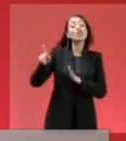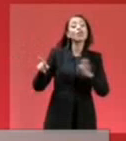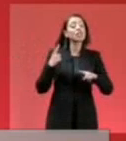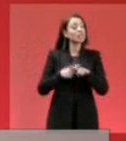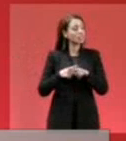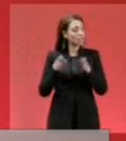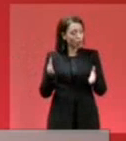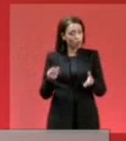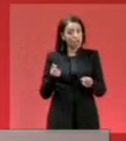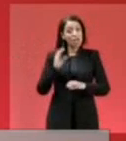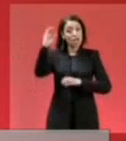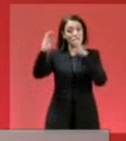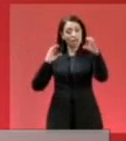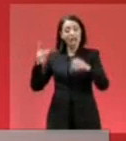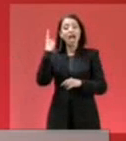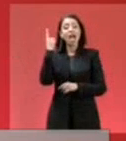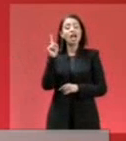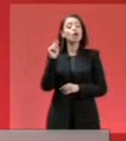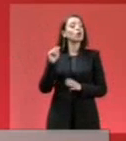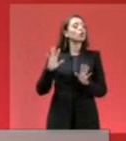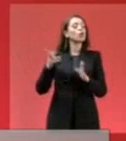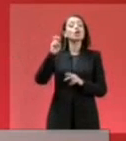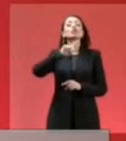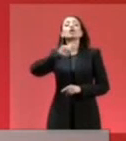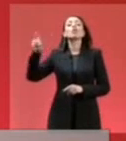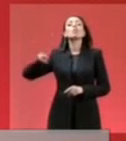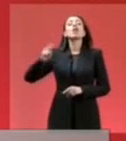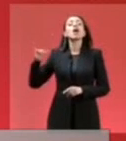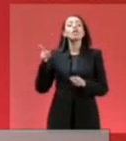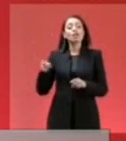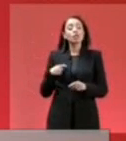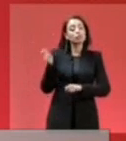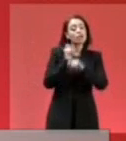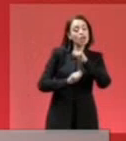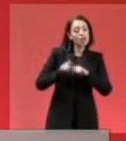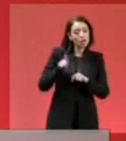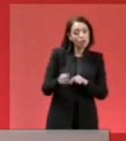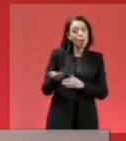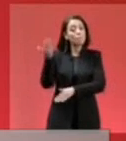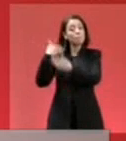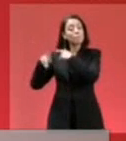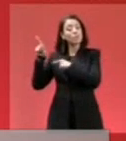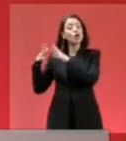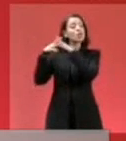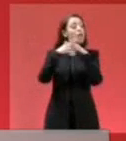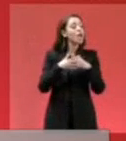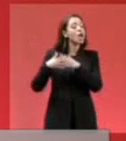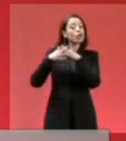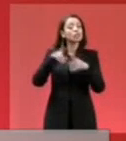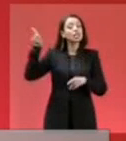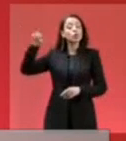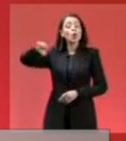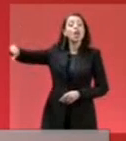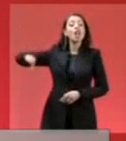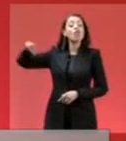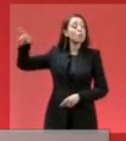Ελλάδας χρηματοδοτούμε με 120 εκατομμύρια ευρώ την αξιοποίηση του πρώην εργοστασίου Χαρτοπίας Λαδόπουλου για